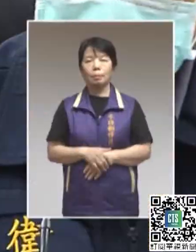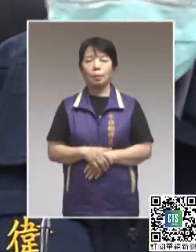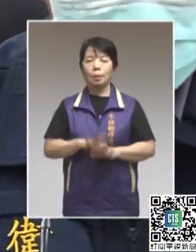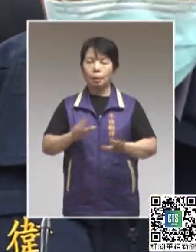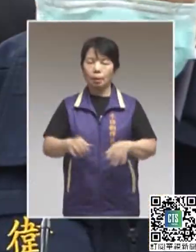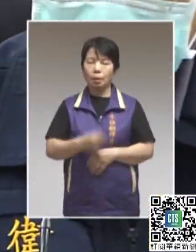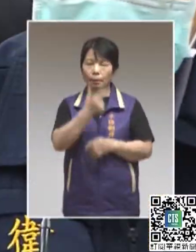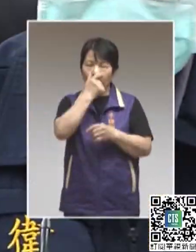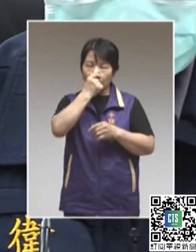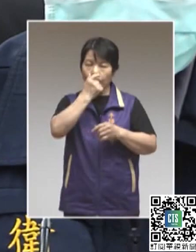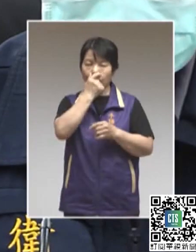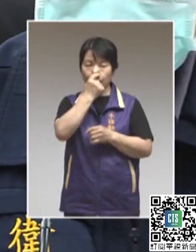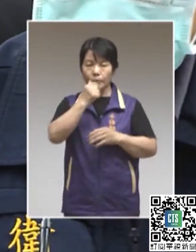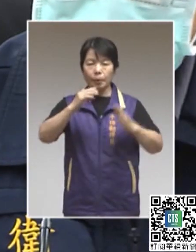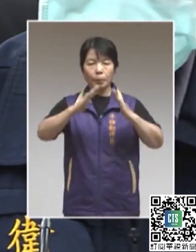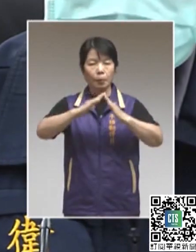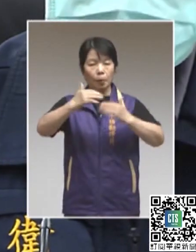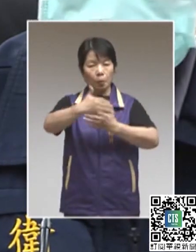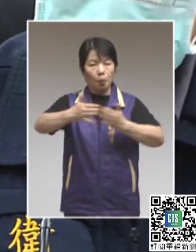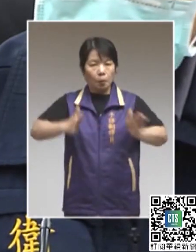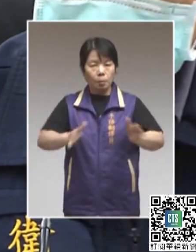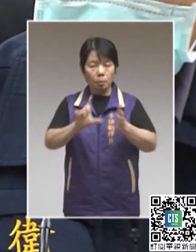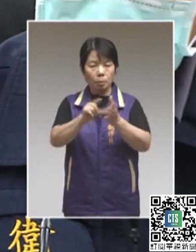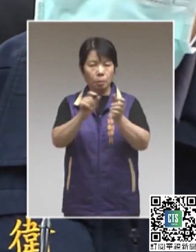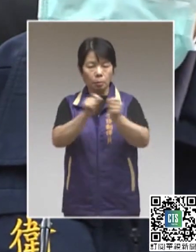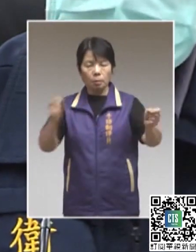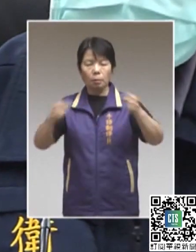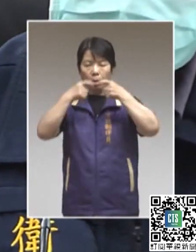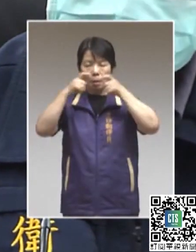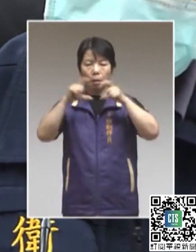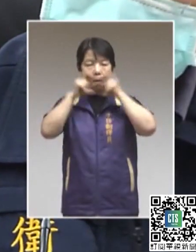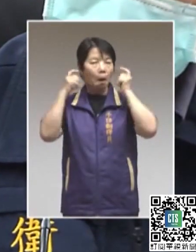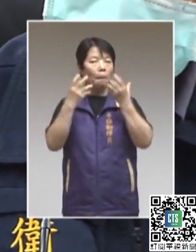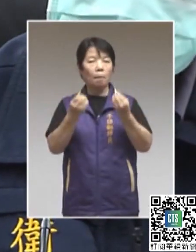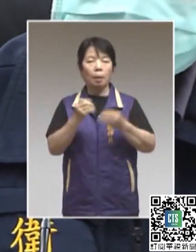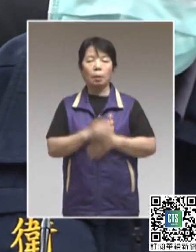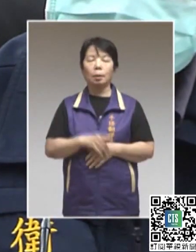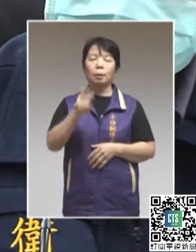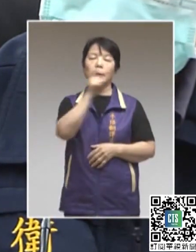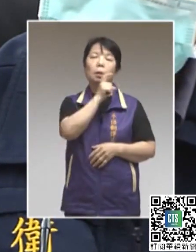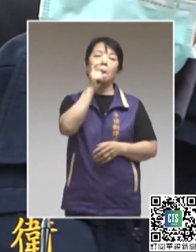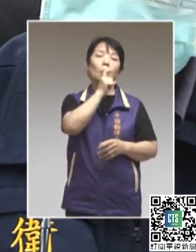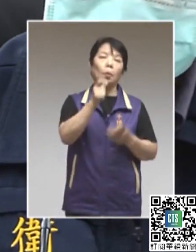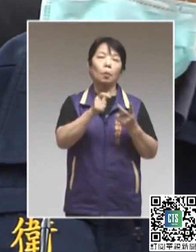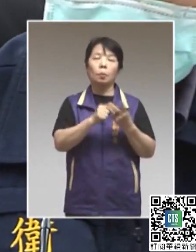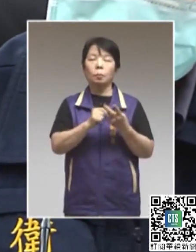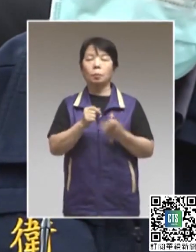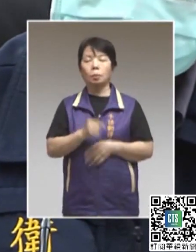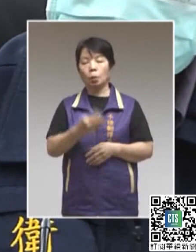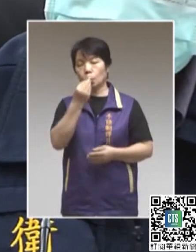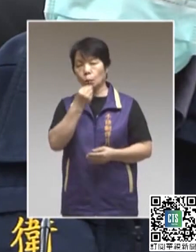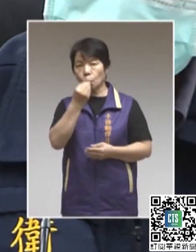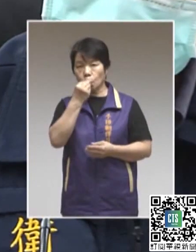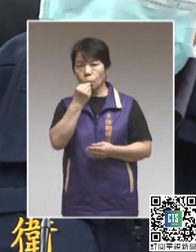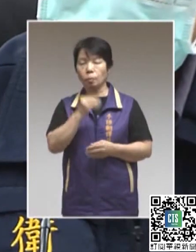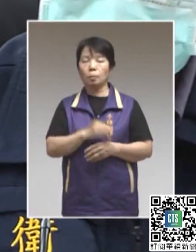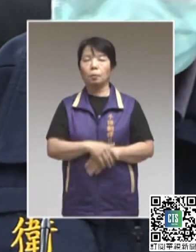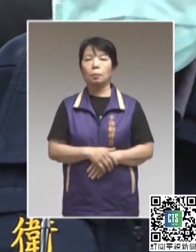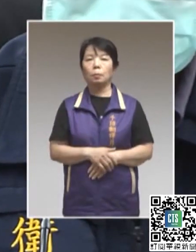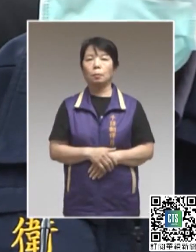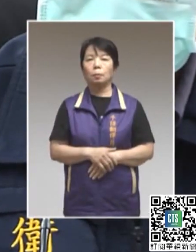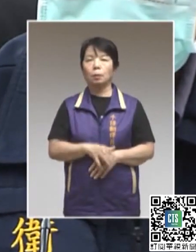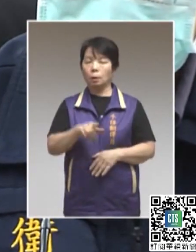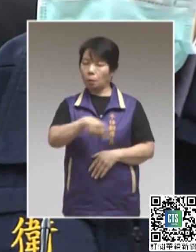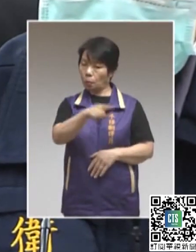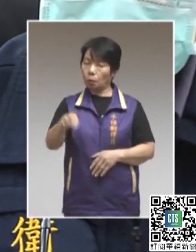在密闭的空间。长时间没有戴口罩，那饮酒或者是吃食或者是饮食这个部分，